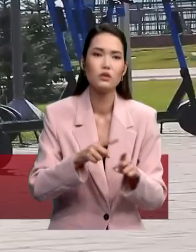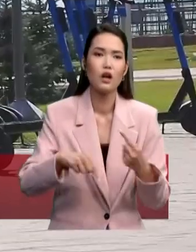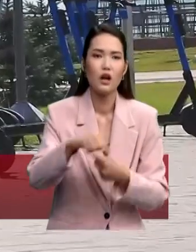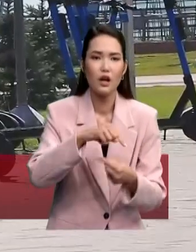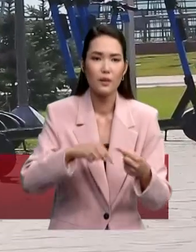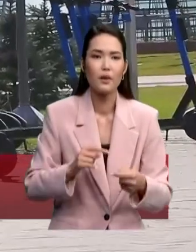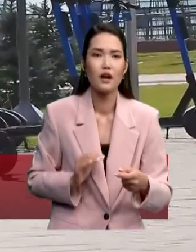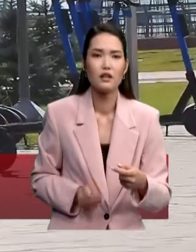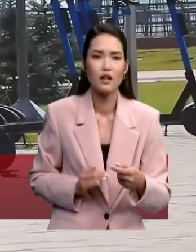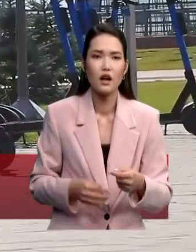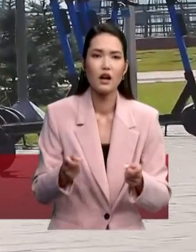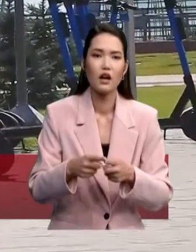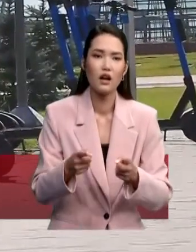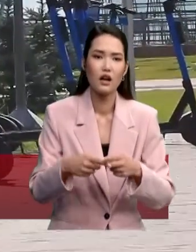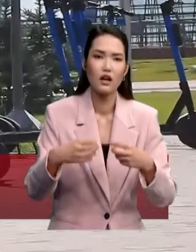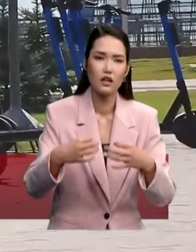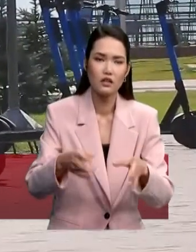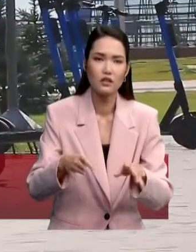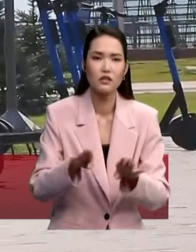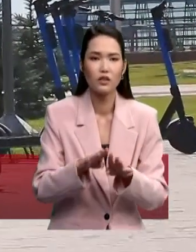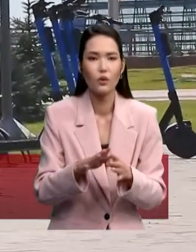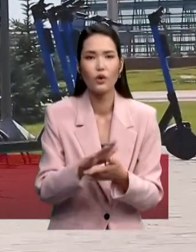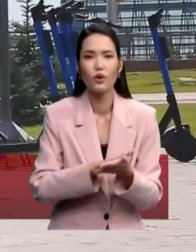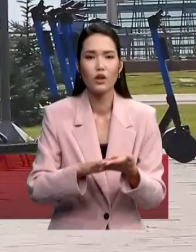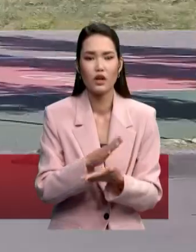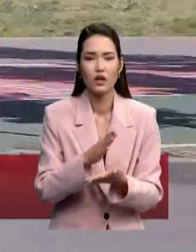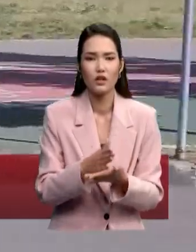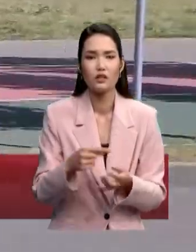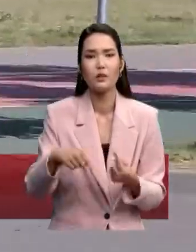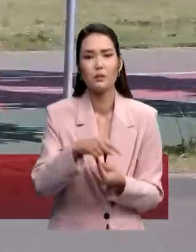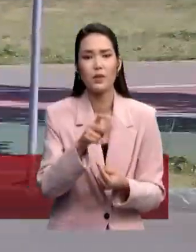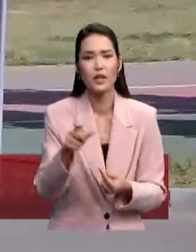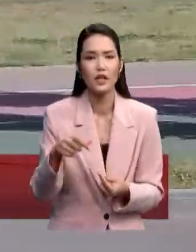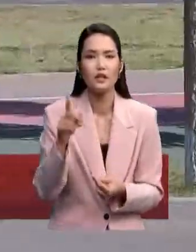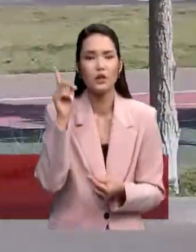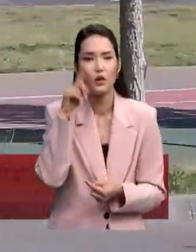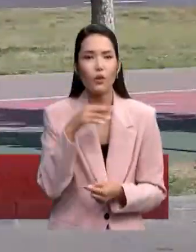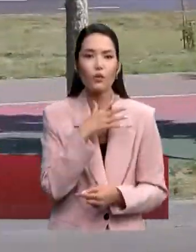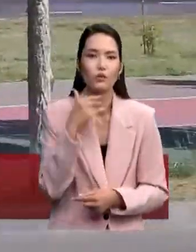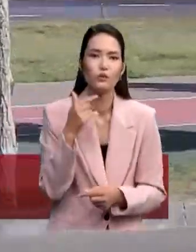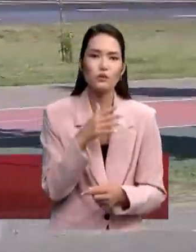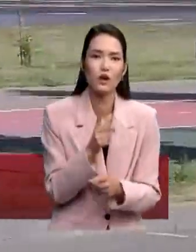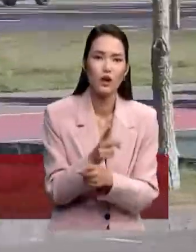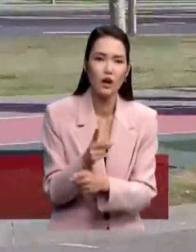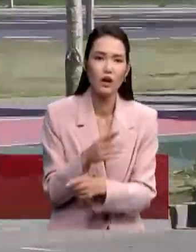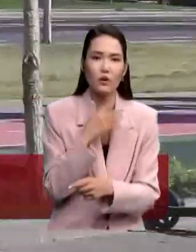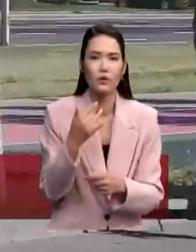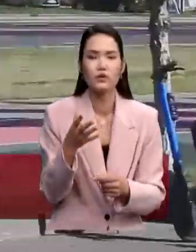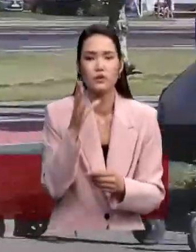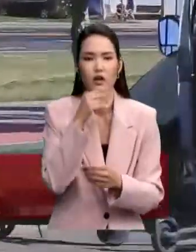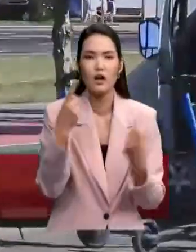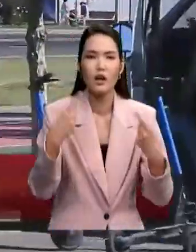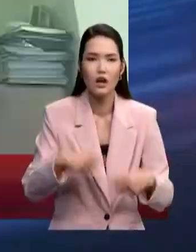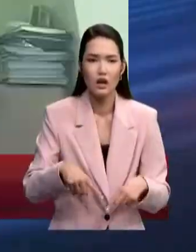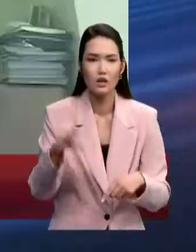Компании, которые сдают такой транспорт в аренду. Предприниматели говорят, меры настолько категоричные, что они могут выйти из